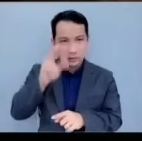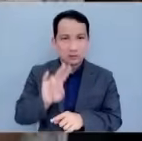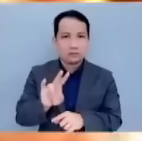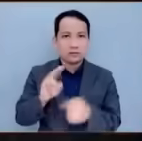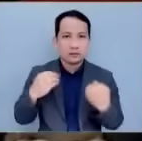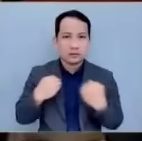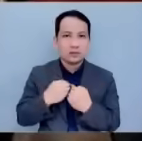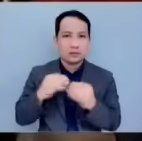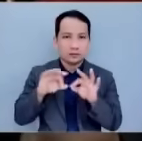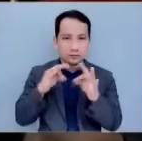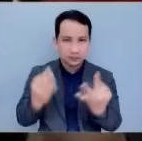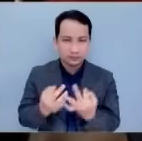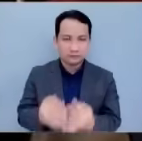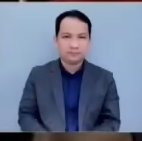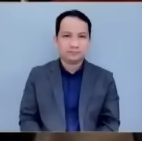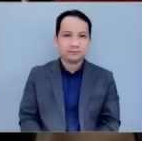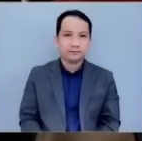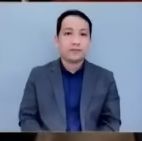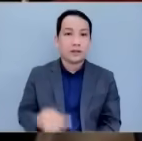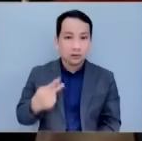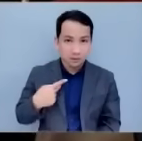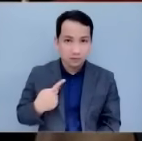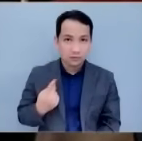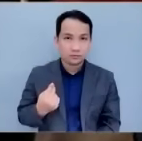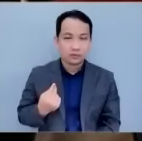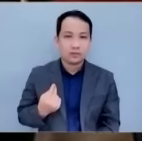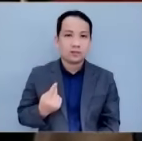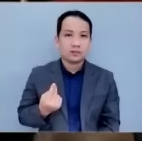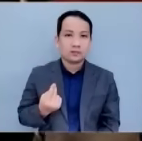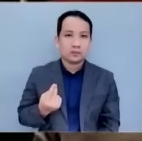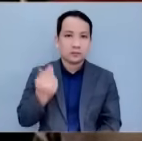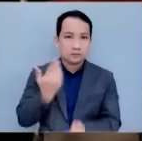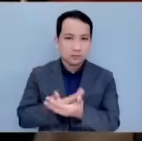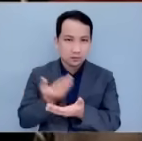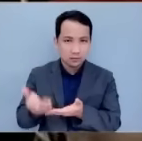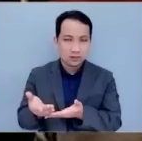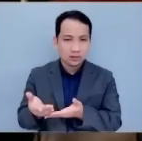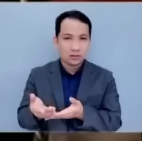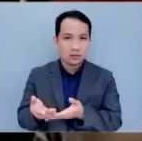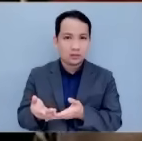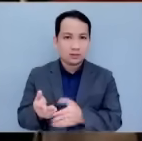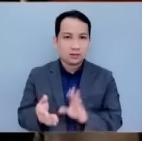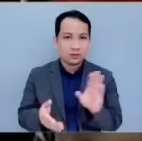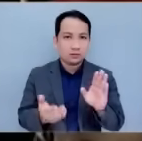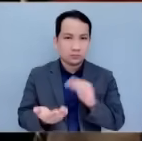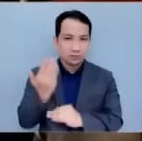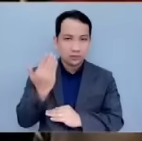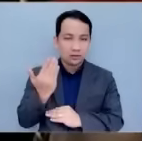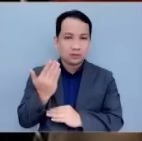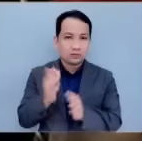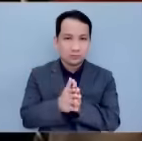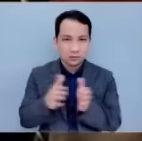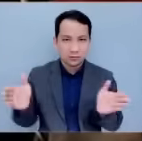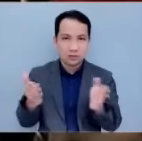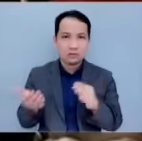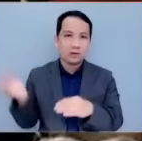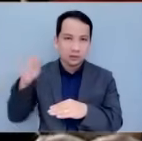pamilya. Ginagawa na lang namin ano, yung bibili kami ng sa umaga tapos hanggang gabi na namin ng